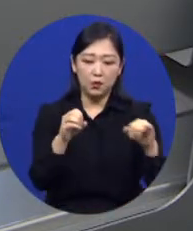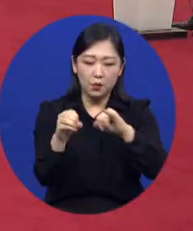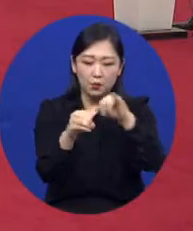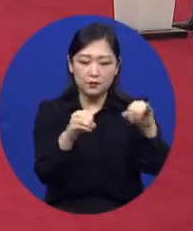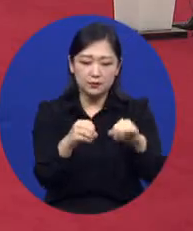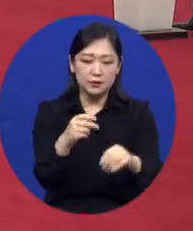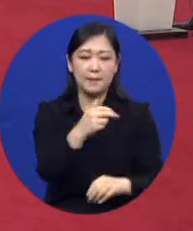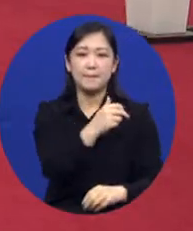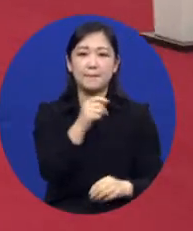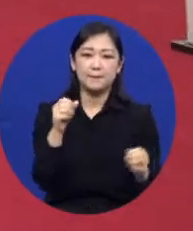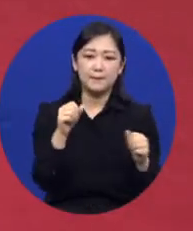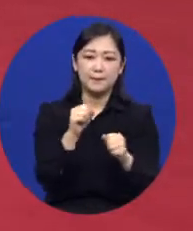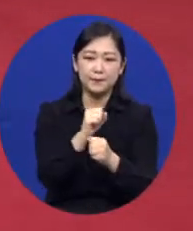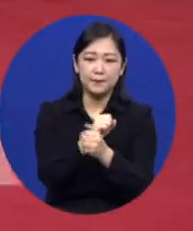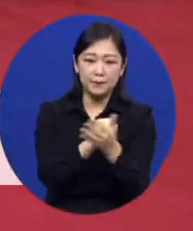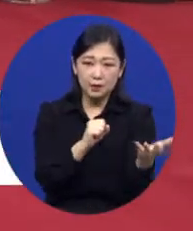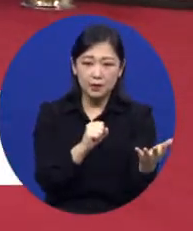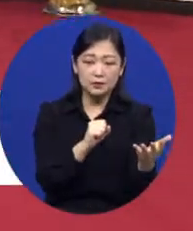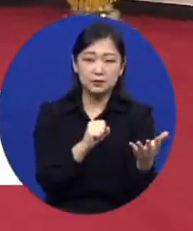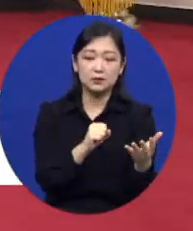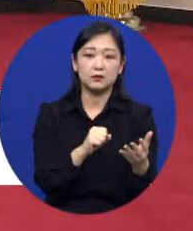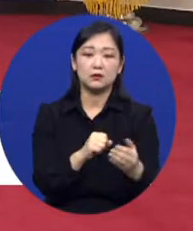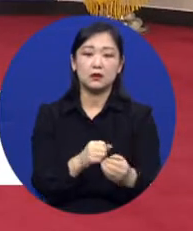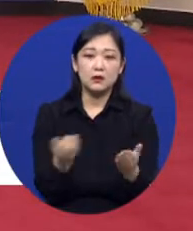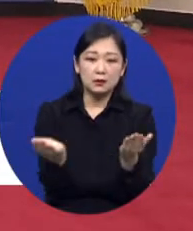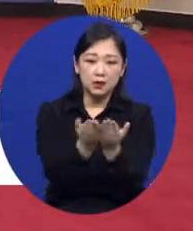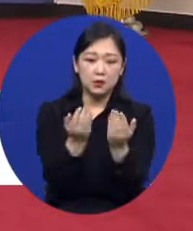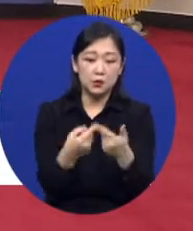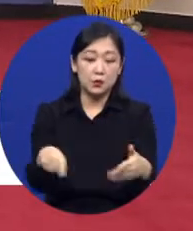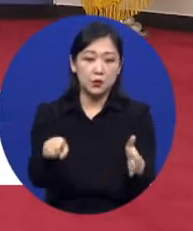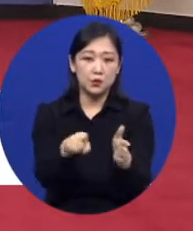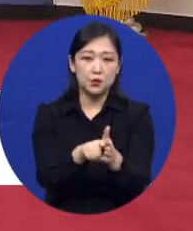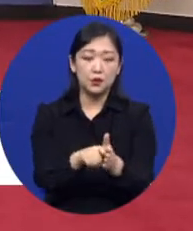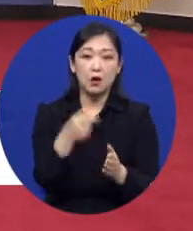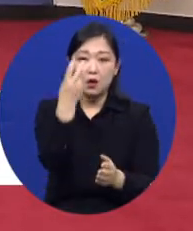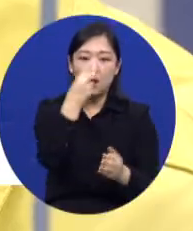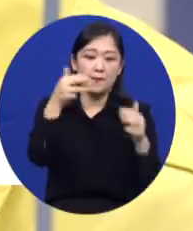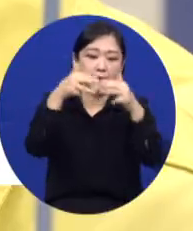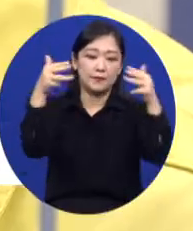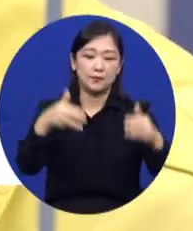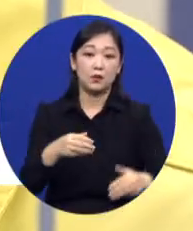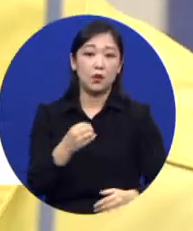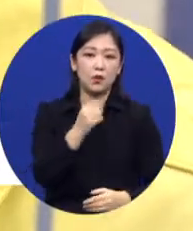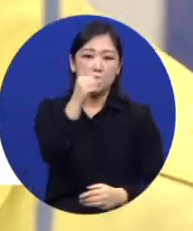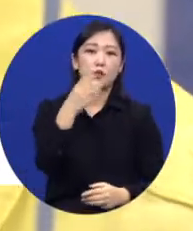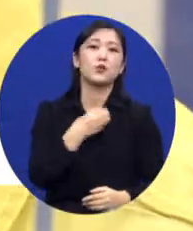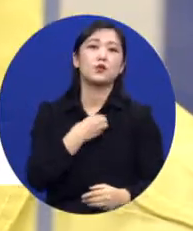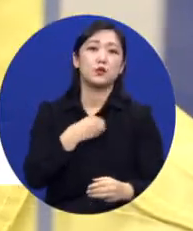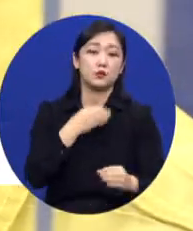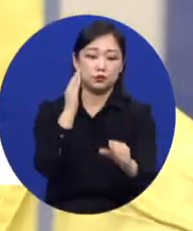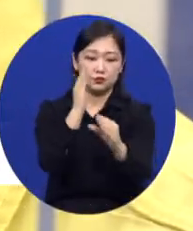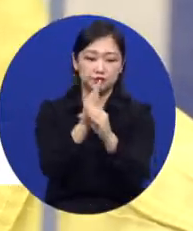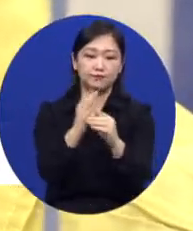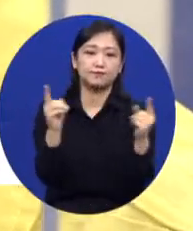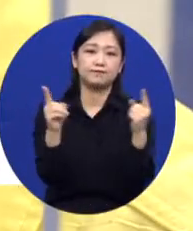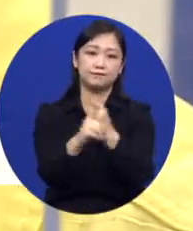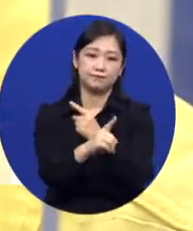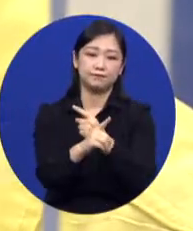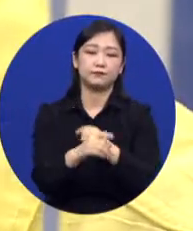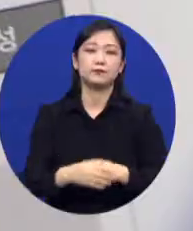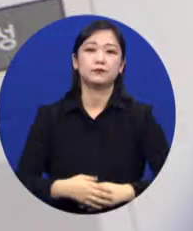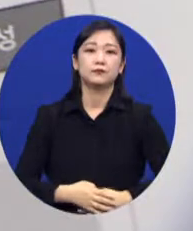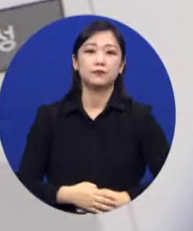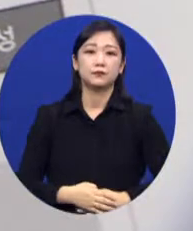따른 확산에 효과적으로 대응하기 위해 내 부터 크로나 l9 진단검사 체계의 고위험군 중심으로 전원 하기로 했습니다